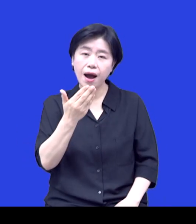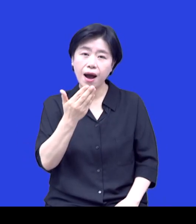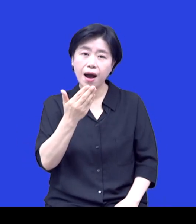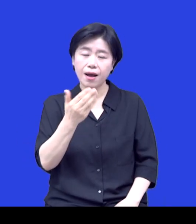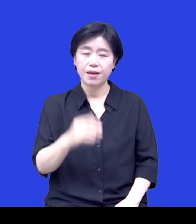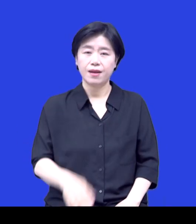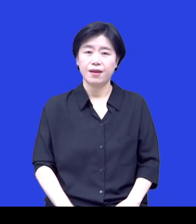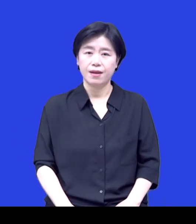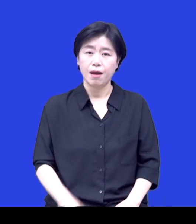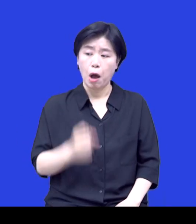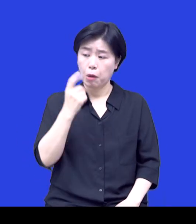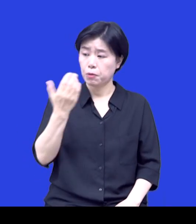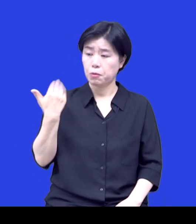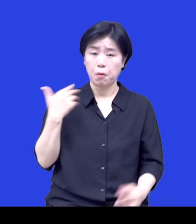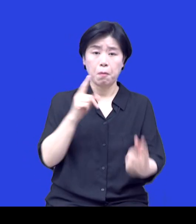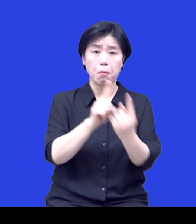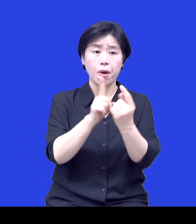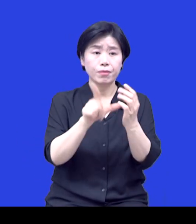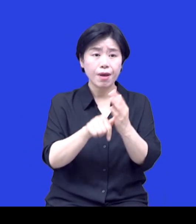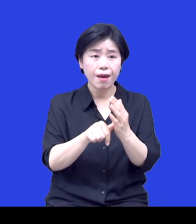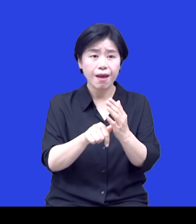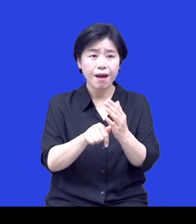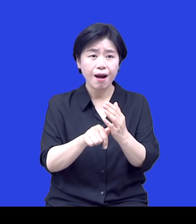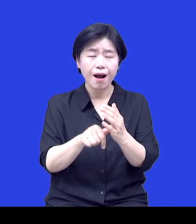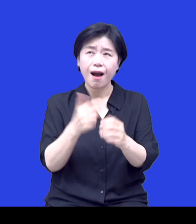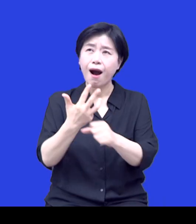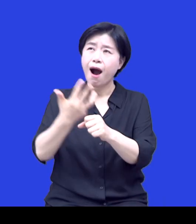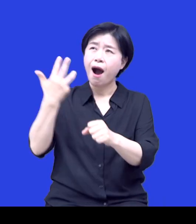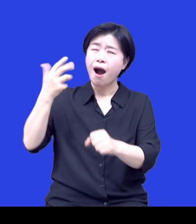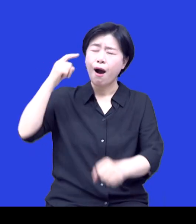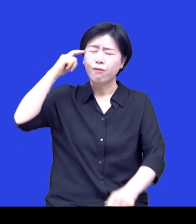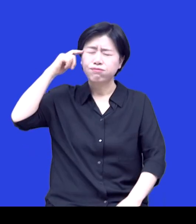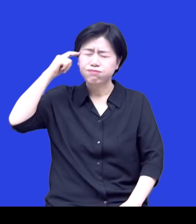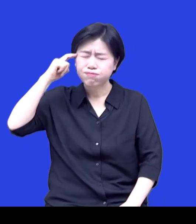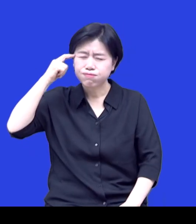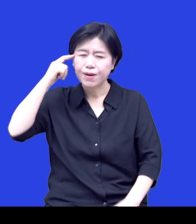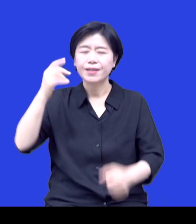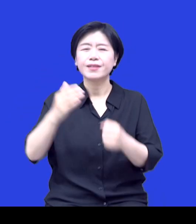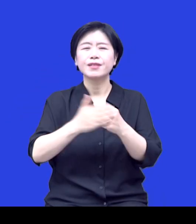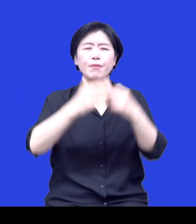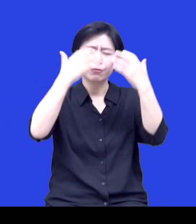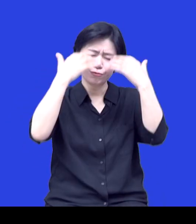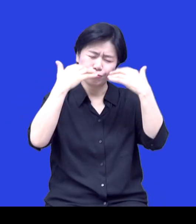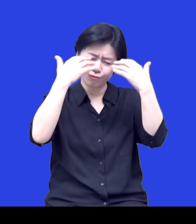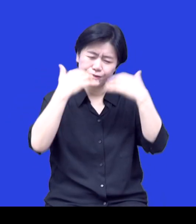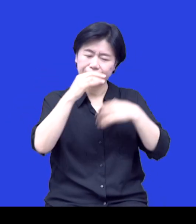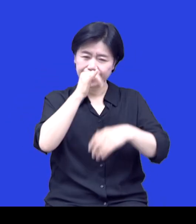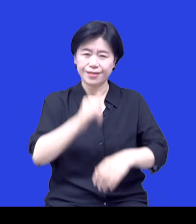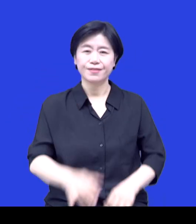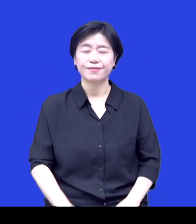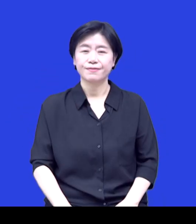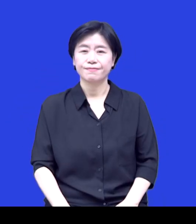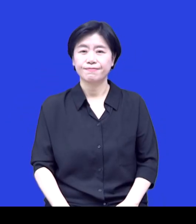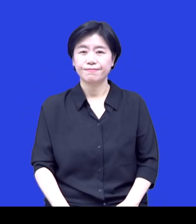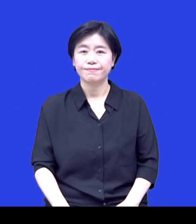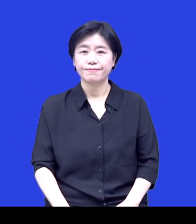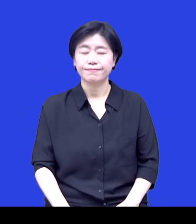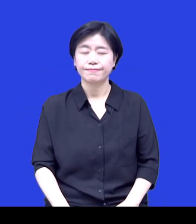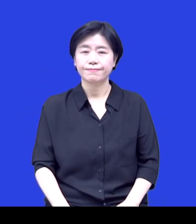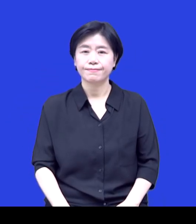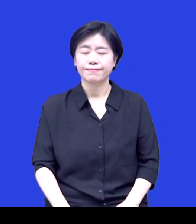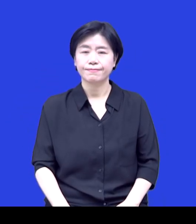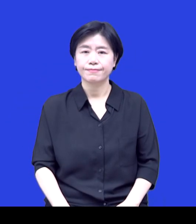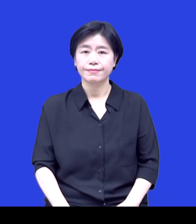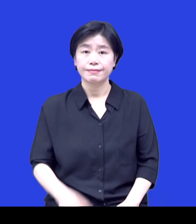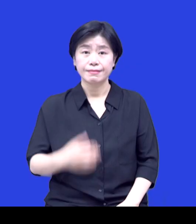전에 굉장히 몸이 아프고 감정적으로도 막 힘들고 다운됐을 때 약속을 지키기 위해서 그 교회 집회